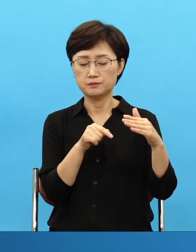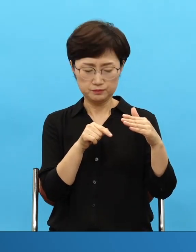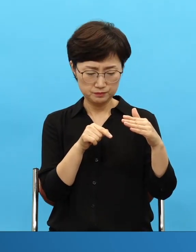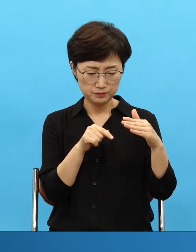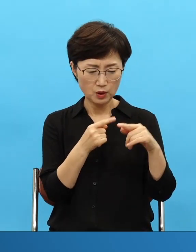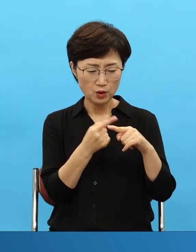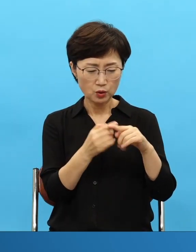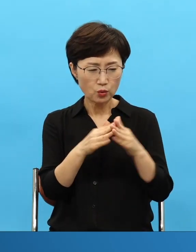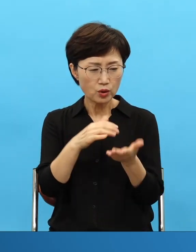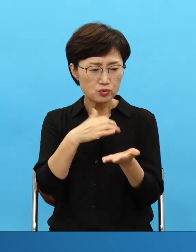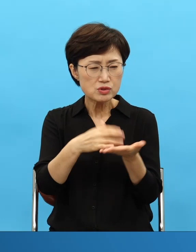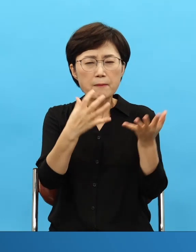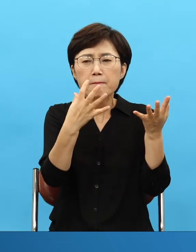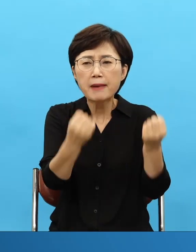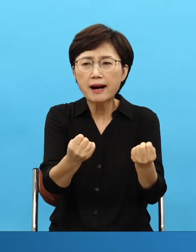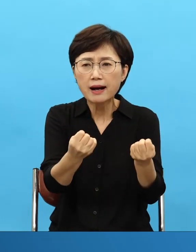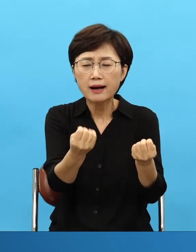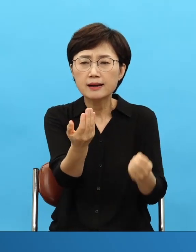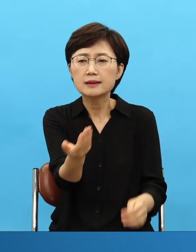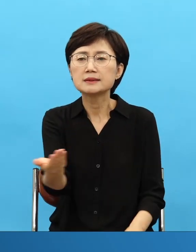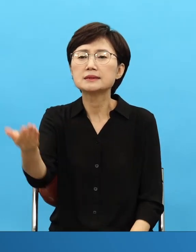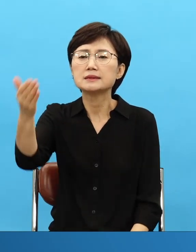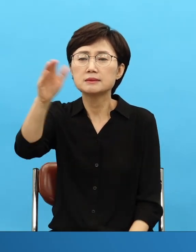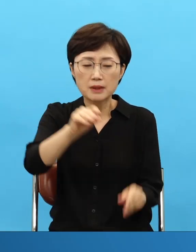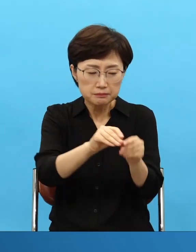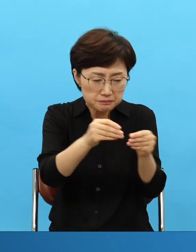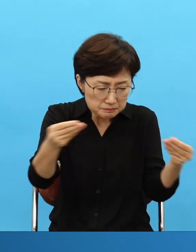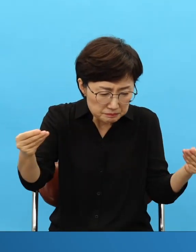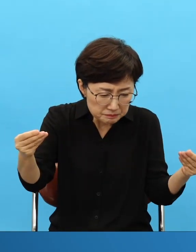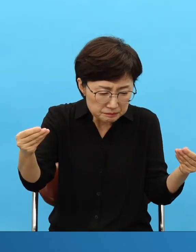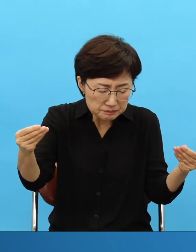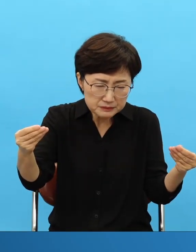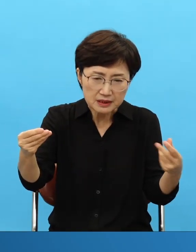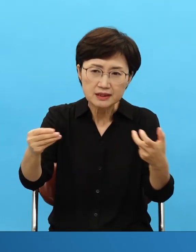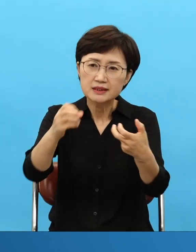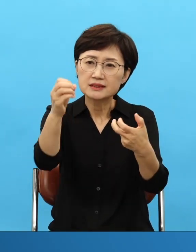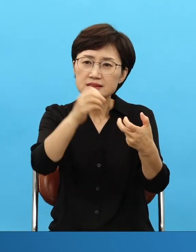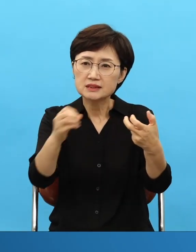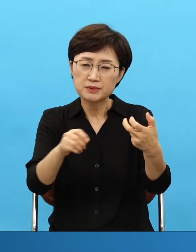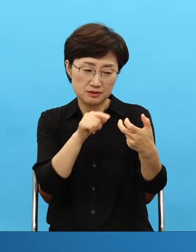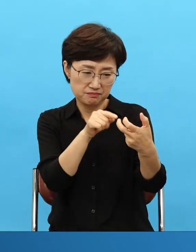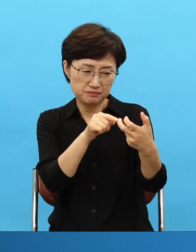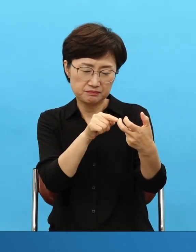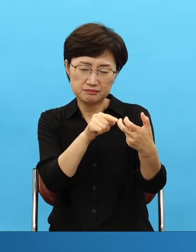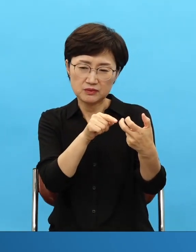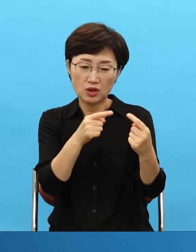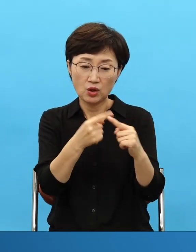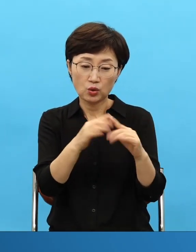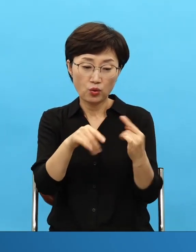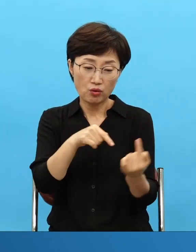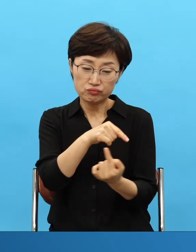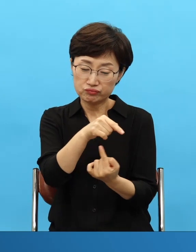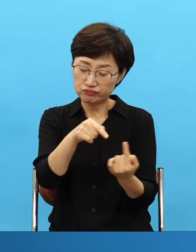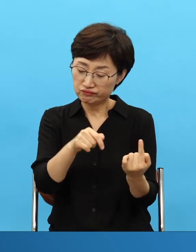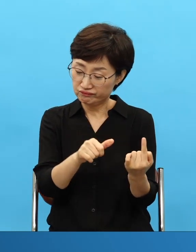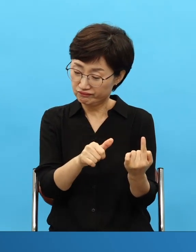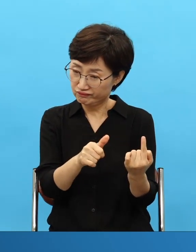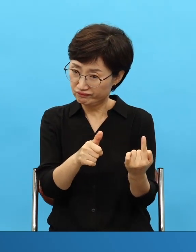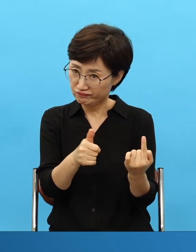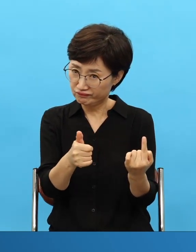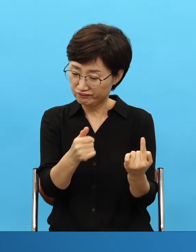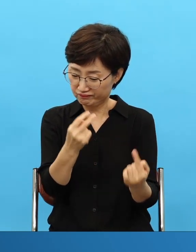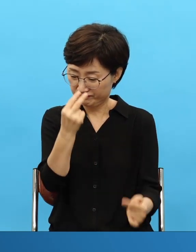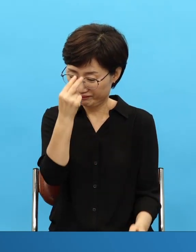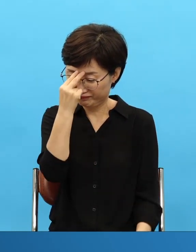70%는 미자립입니다. And we see that throughout the world, the Korean churches are still standing steadfast, but 70% of the churches even here